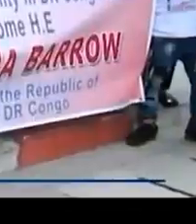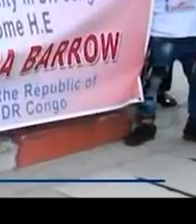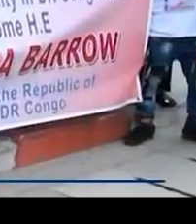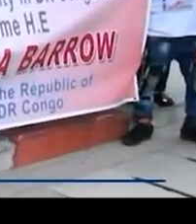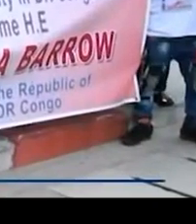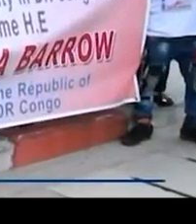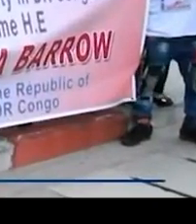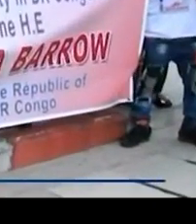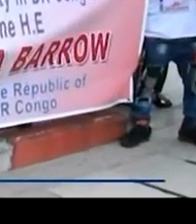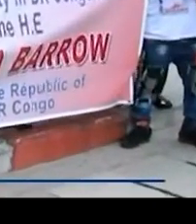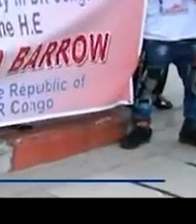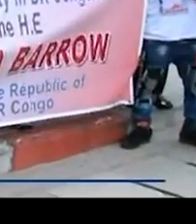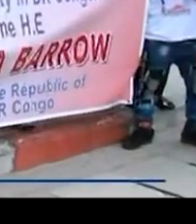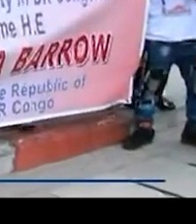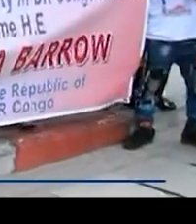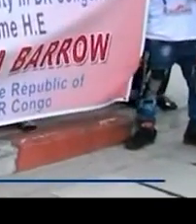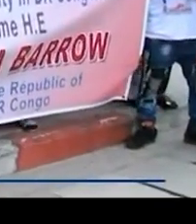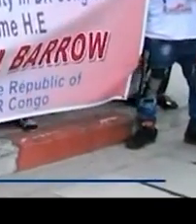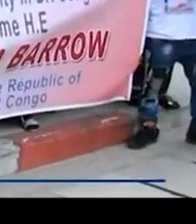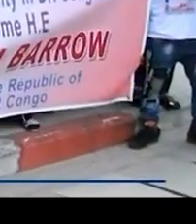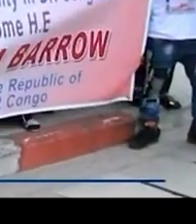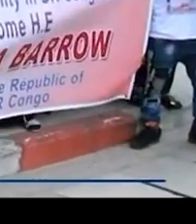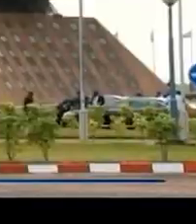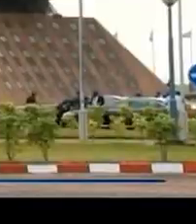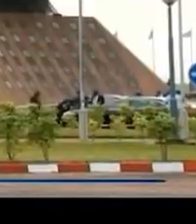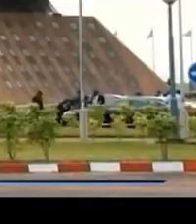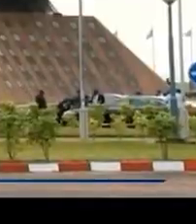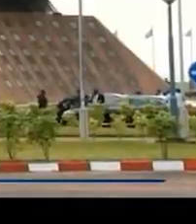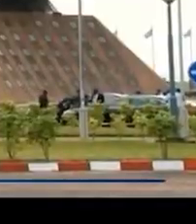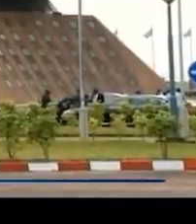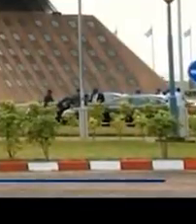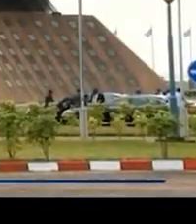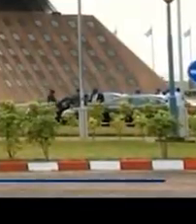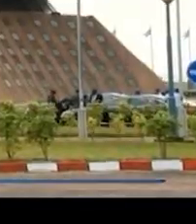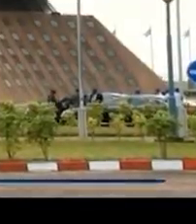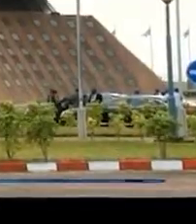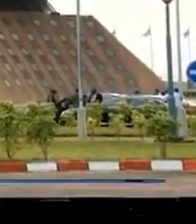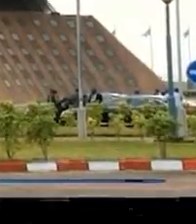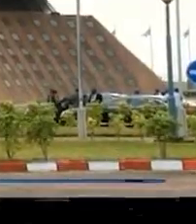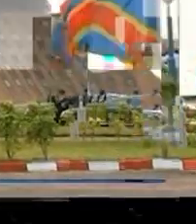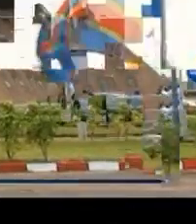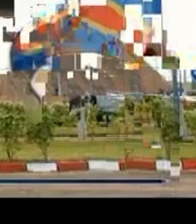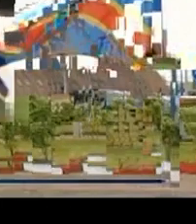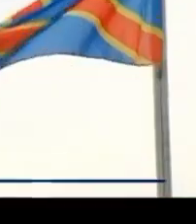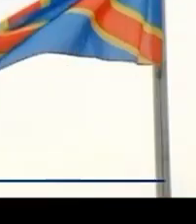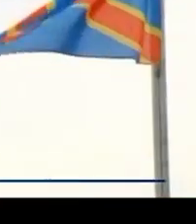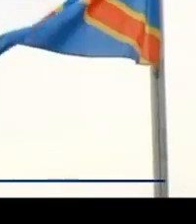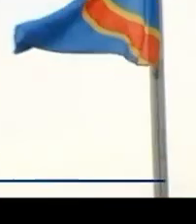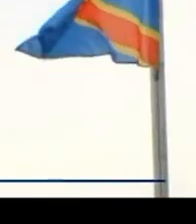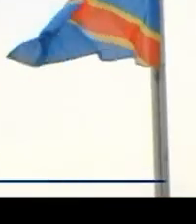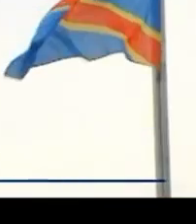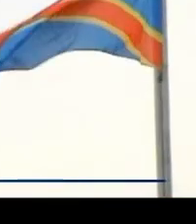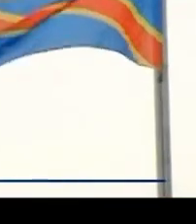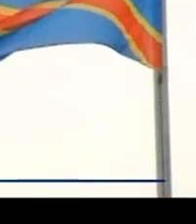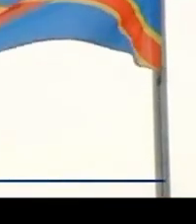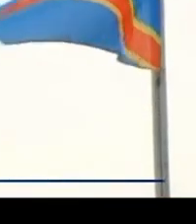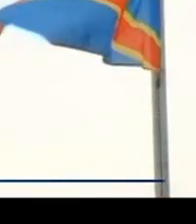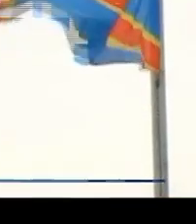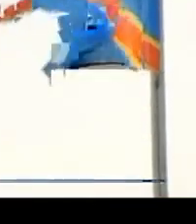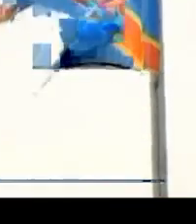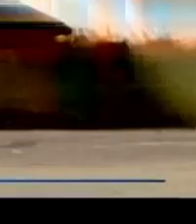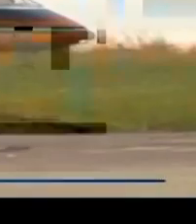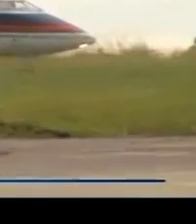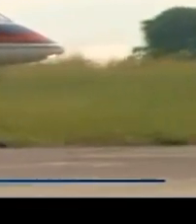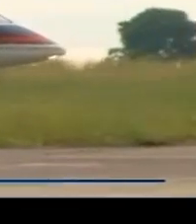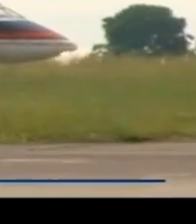pays signataires de l'accord cadre d'Addis Abeba pour la paix dans la région des Grands Lacs, la République démocratique du Congo devient de plus en plus fréquentable.